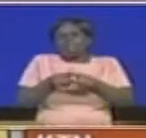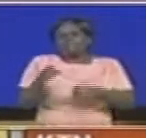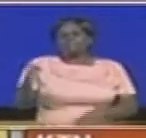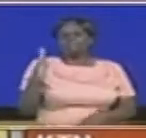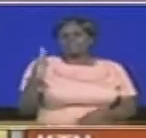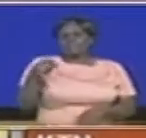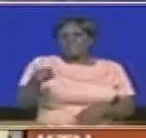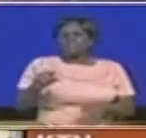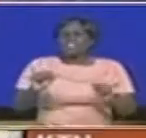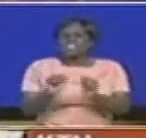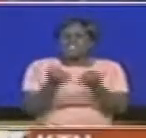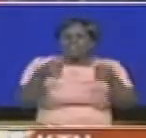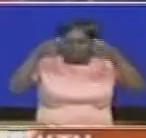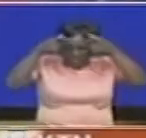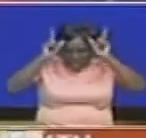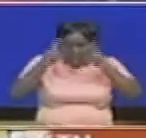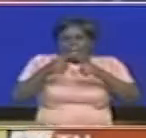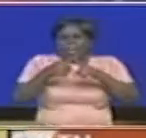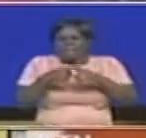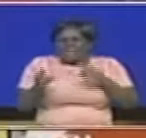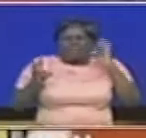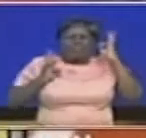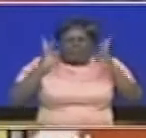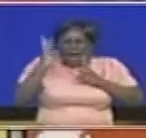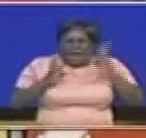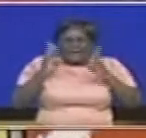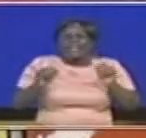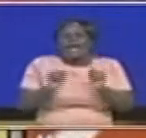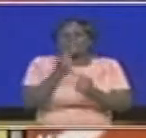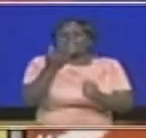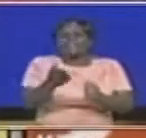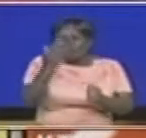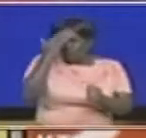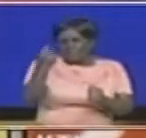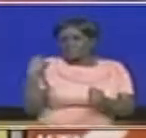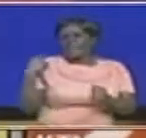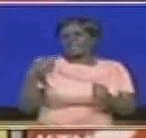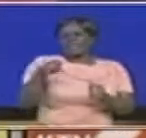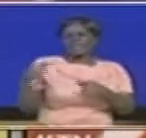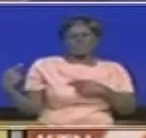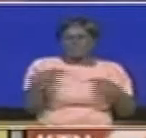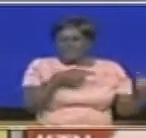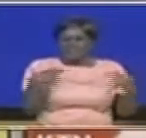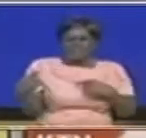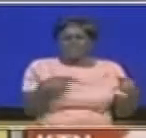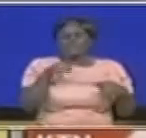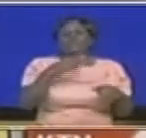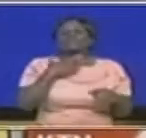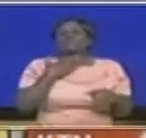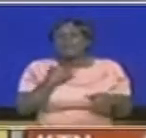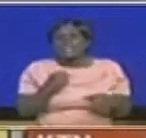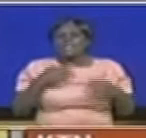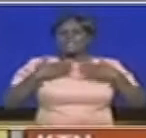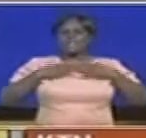kuwanusuru mifugo, hali ya taharuki imetanda kufuatia kisa cha jana, huku viongozi wa eneo hili wakiwataka wanakijiji ambao ni wa jamii wa